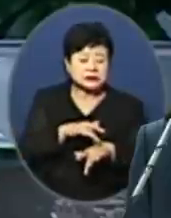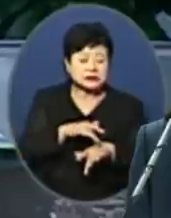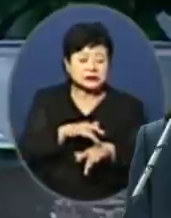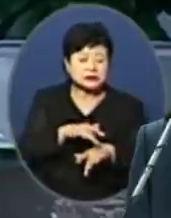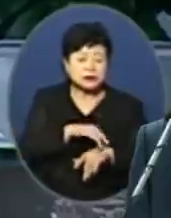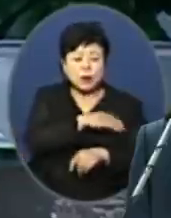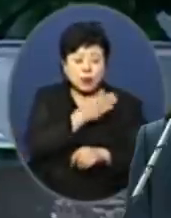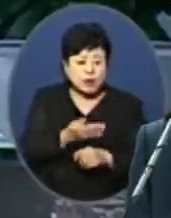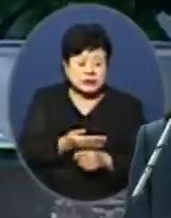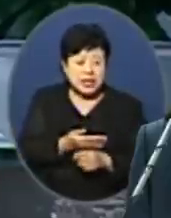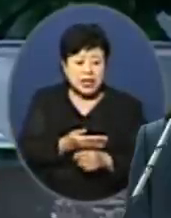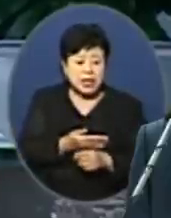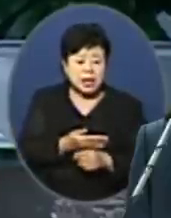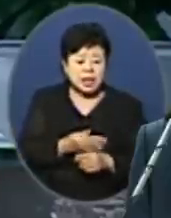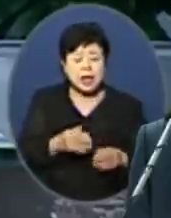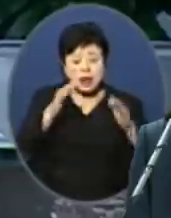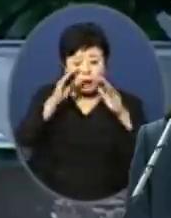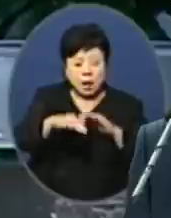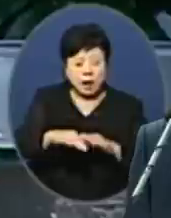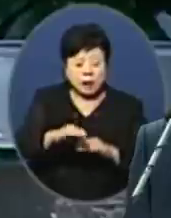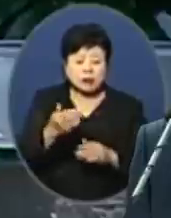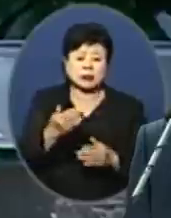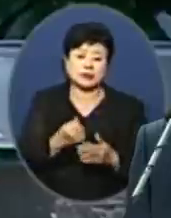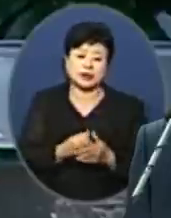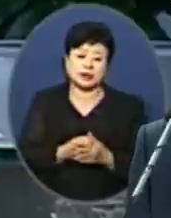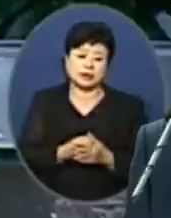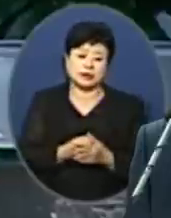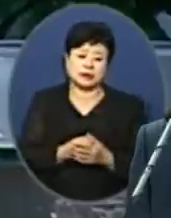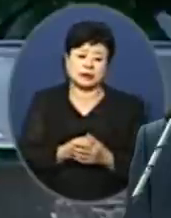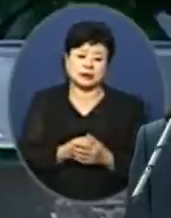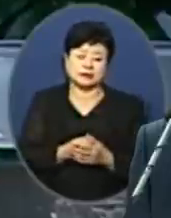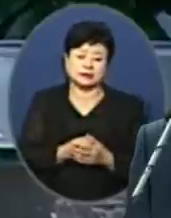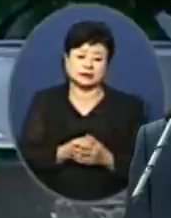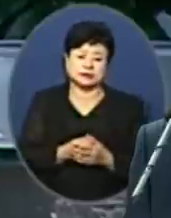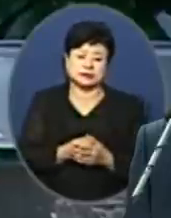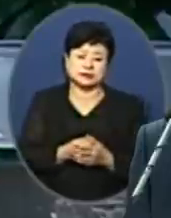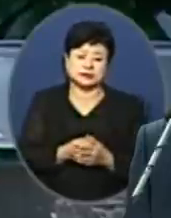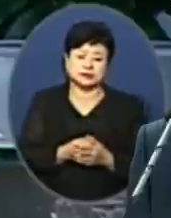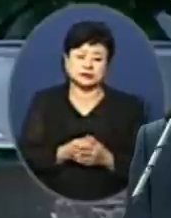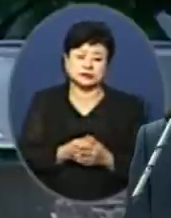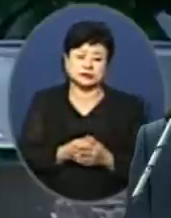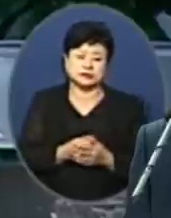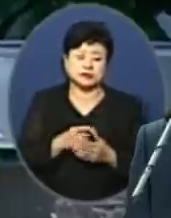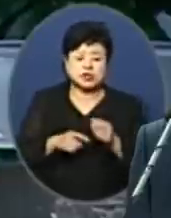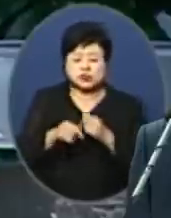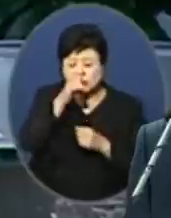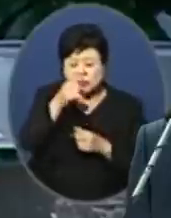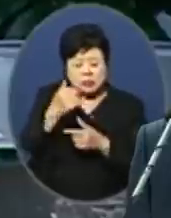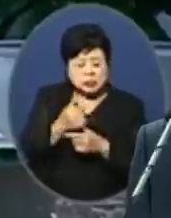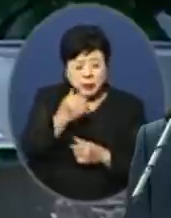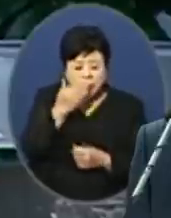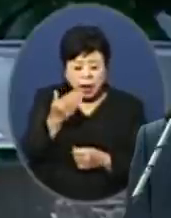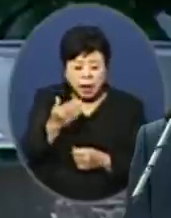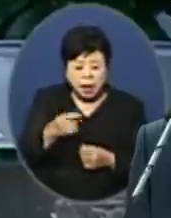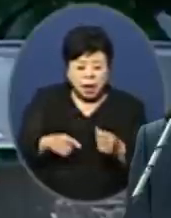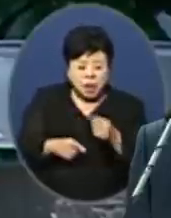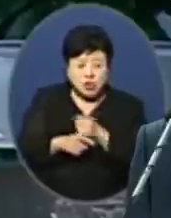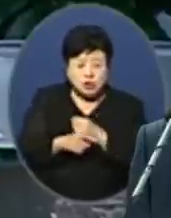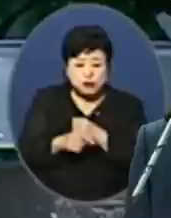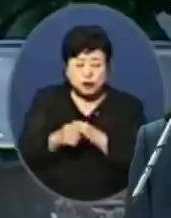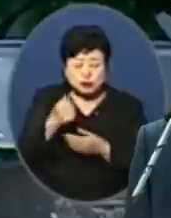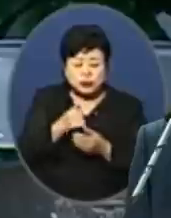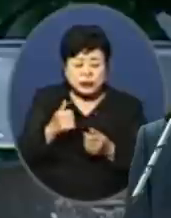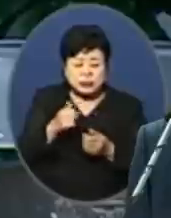정사와 권세가 일시에 무너져버리고 마는 것입니다. 여러분 무슨 이유가 있어야 잡을 수 있지 않습니까? 우리는 죄인이 있을